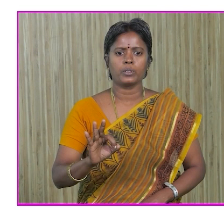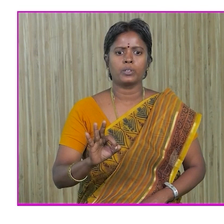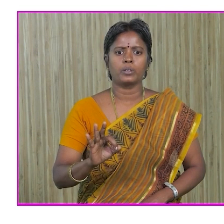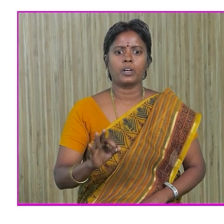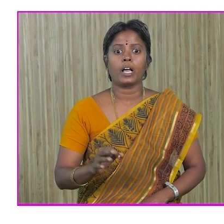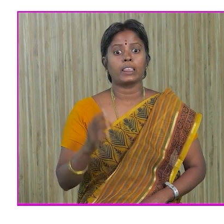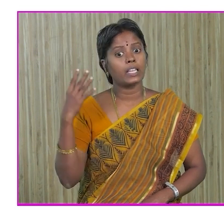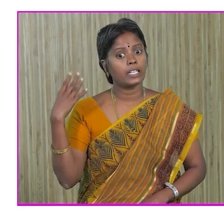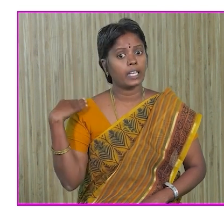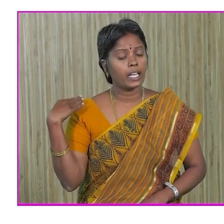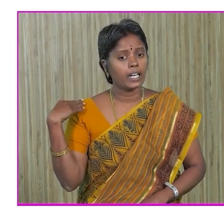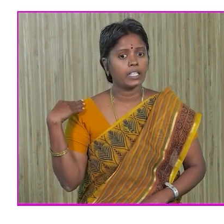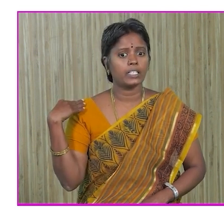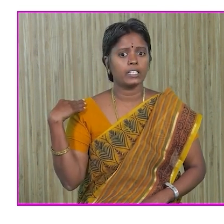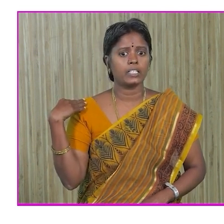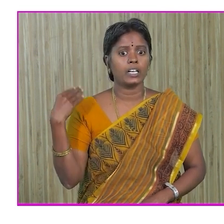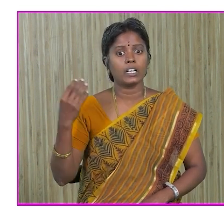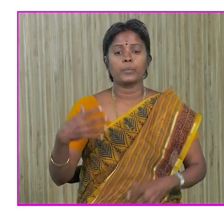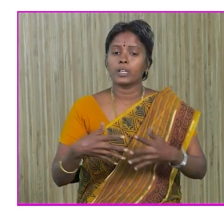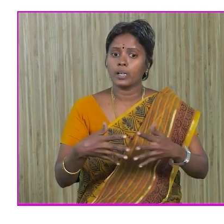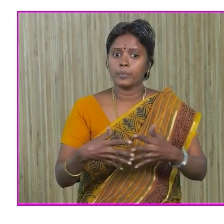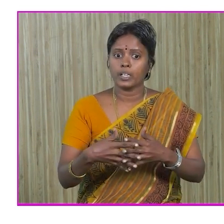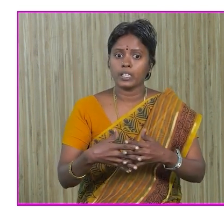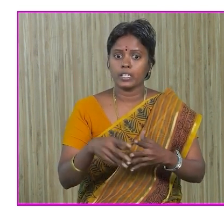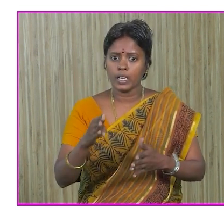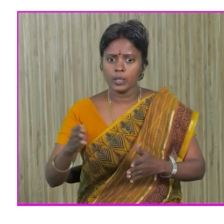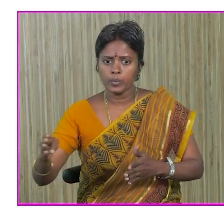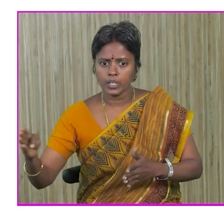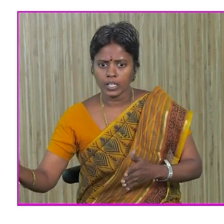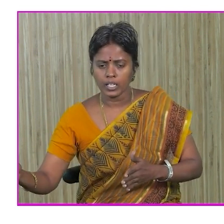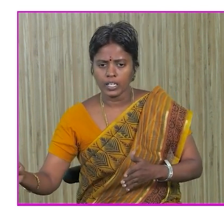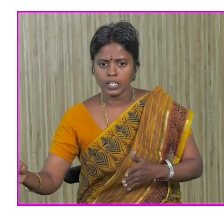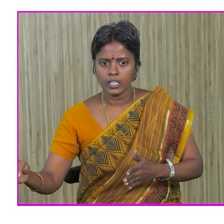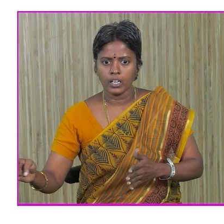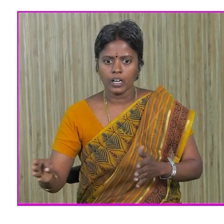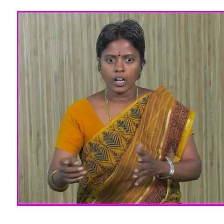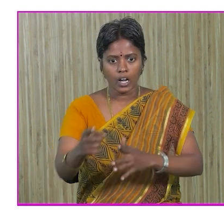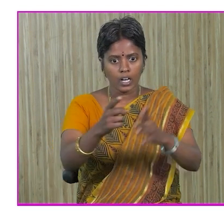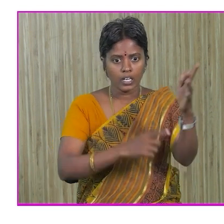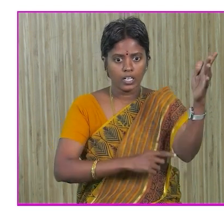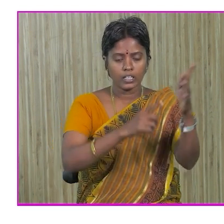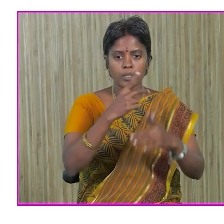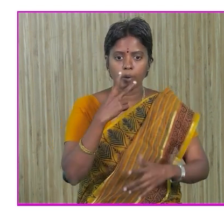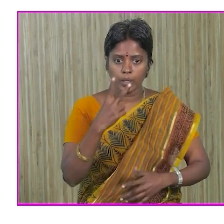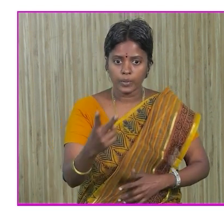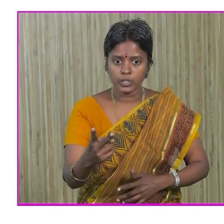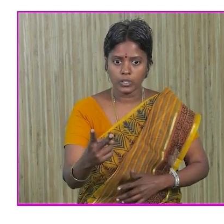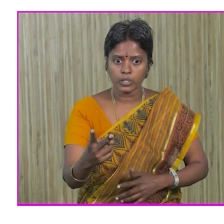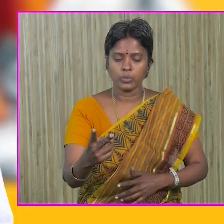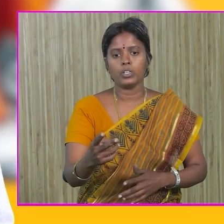கேடு தம்முடைய நண்பரின் இயல்புகளை அளந்து பார்ப்பதோர்க்கொரு